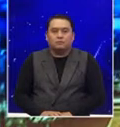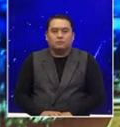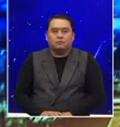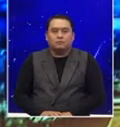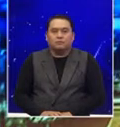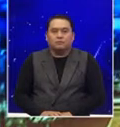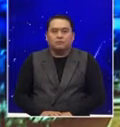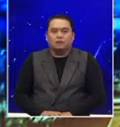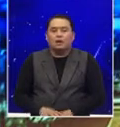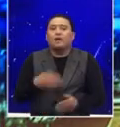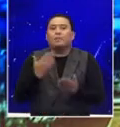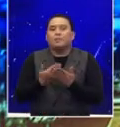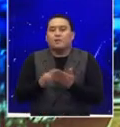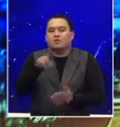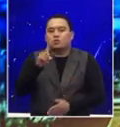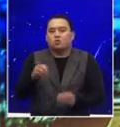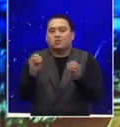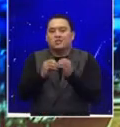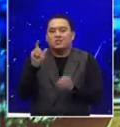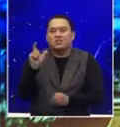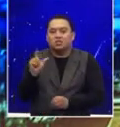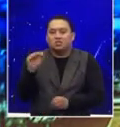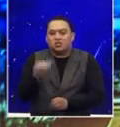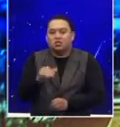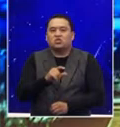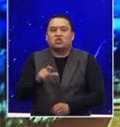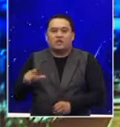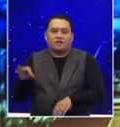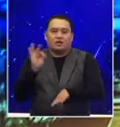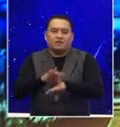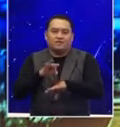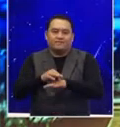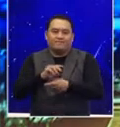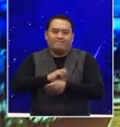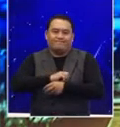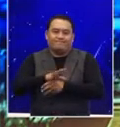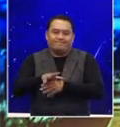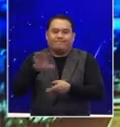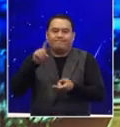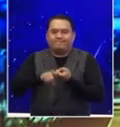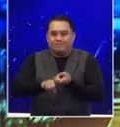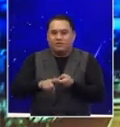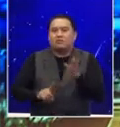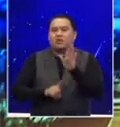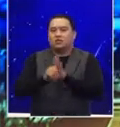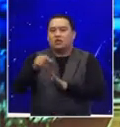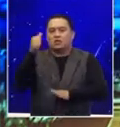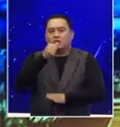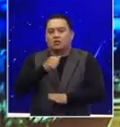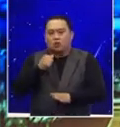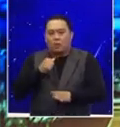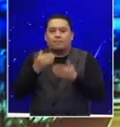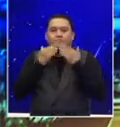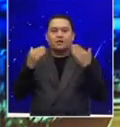Предупредить и предотвратить. Около 110 тысяч человек было инфицировано коронавирусной инфекцией в стране с начала пандемии. Только за